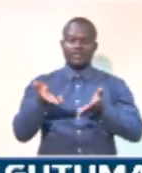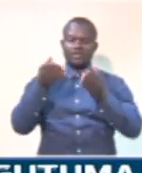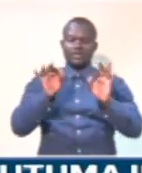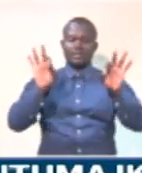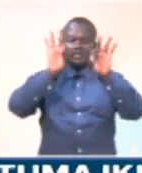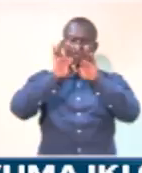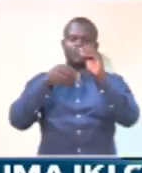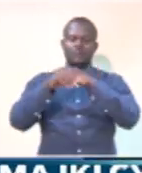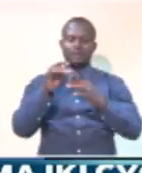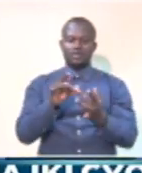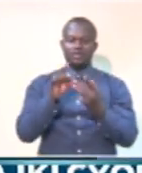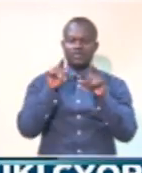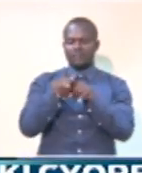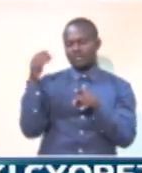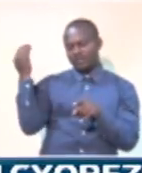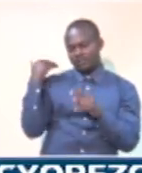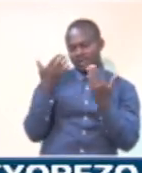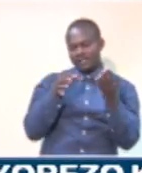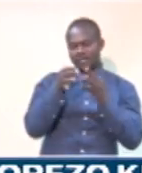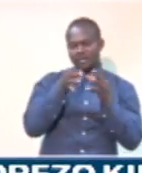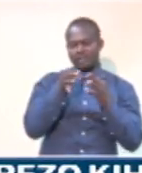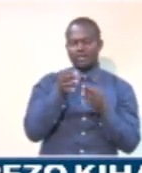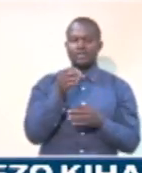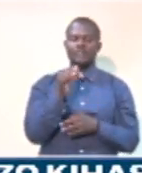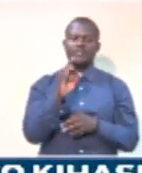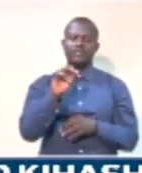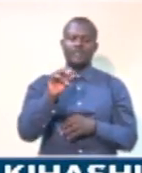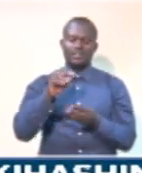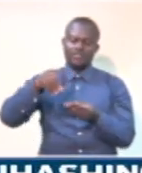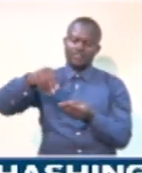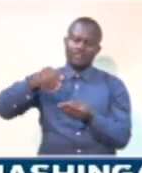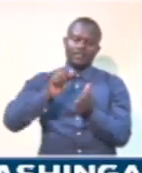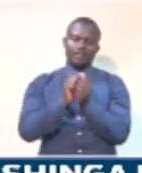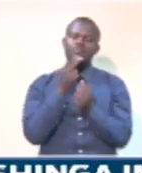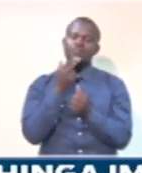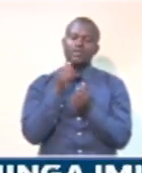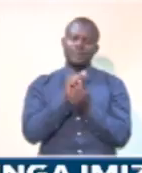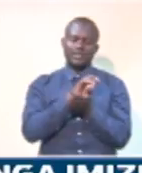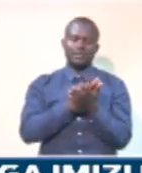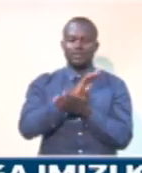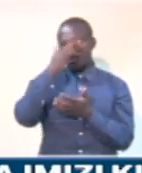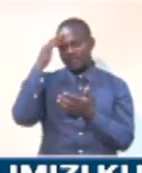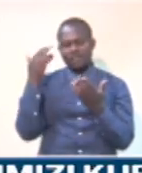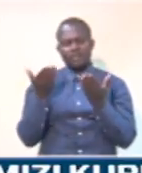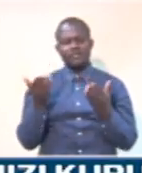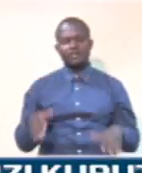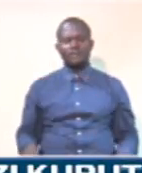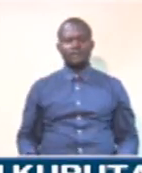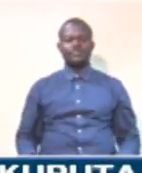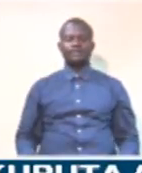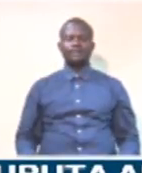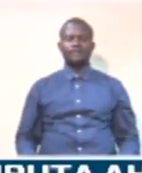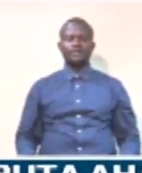ku isoko by'umwihariko nko nari maze kubivuga ifarini isukari ndetse n'amavuta byaba byaratewe n'iki